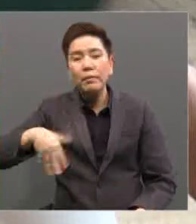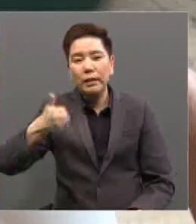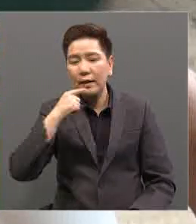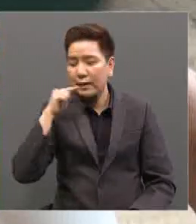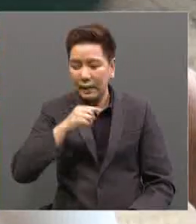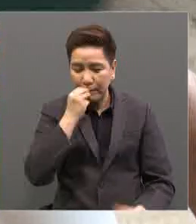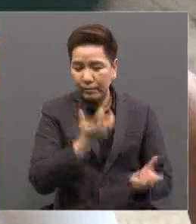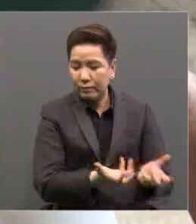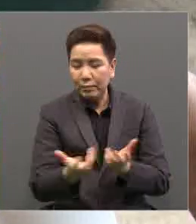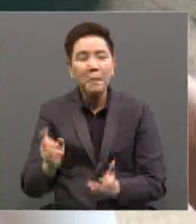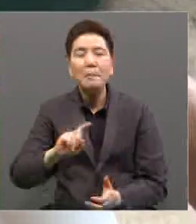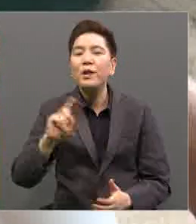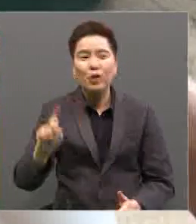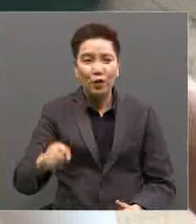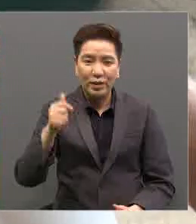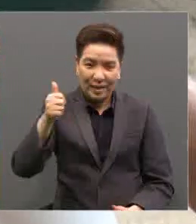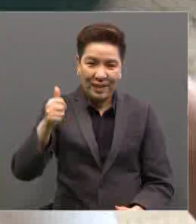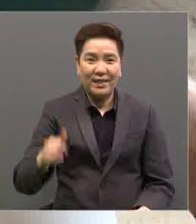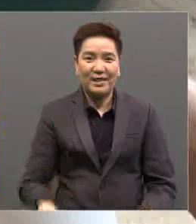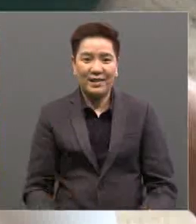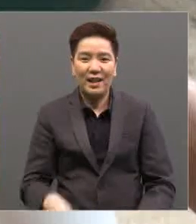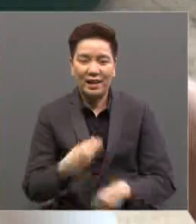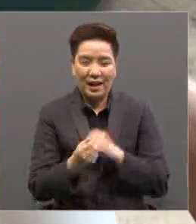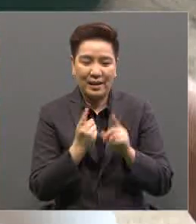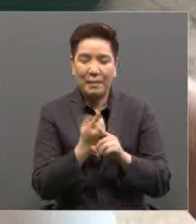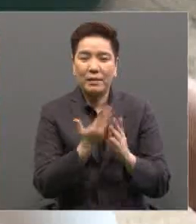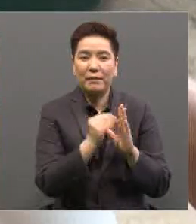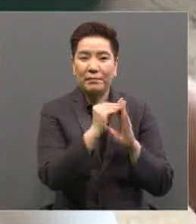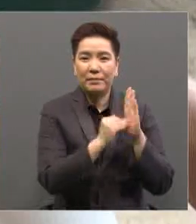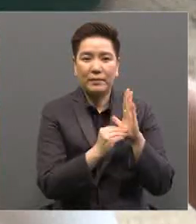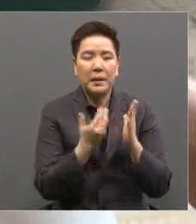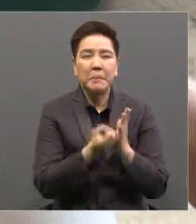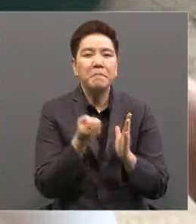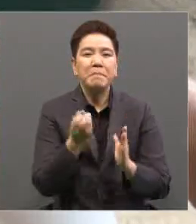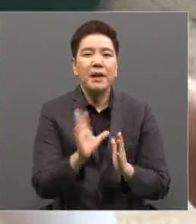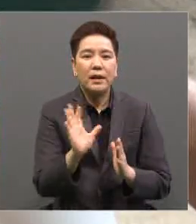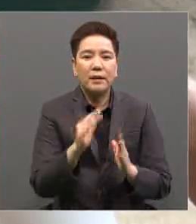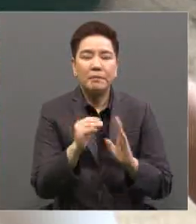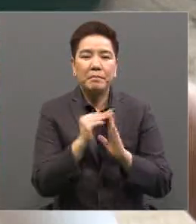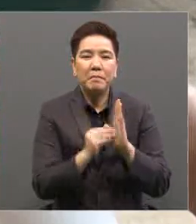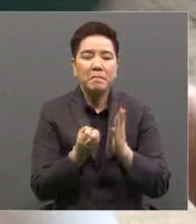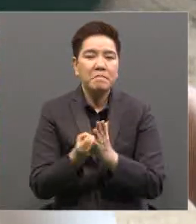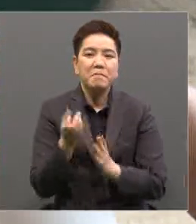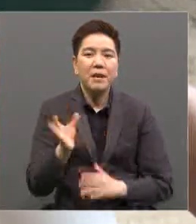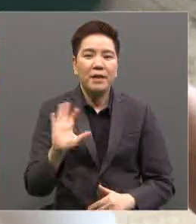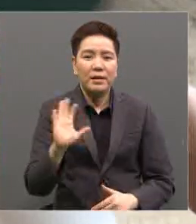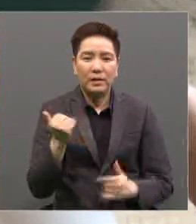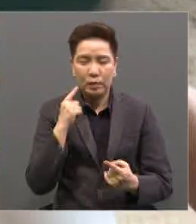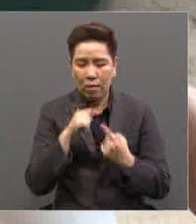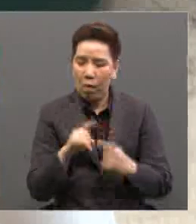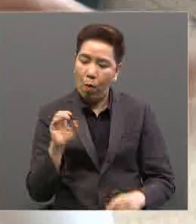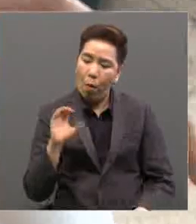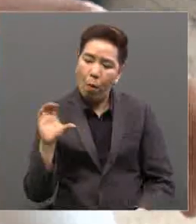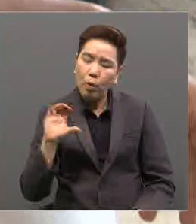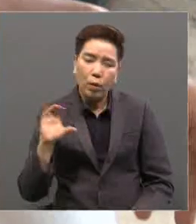ไม่สั่งอาหารกินก็ได้เขาก็ขายตามราคาเขาค่ะเขาไม่แพงไม่แพงเหลือเกินอ่ะหลักร้อยค่